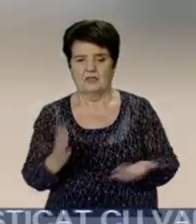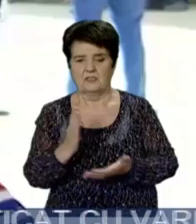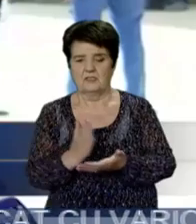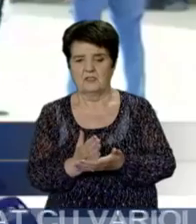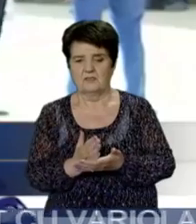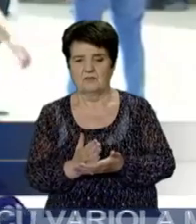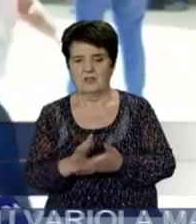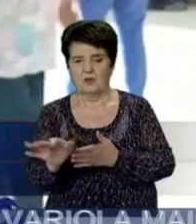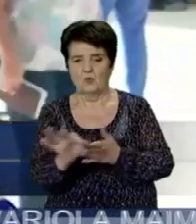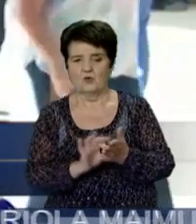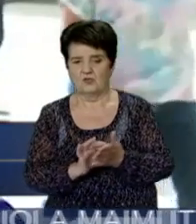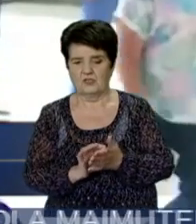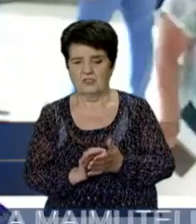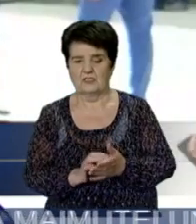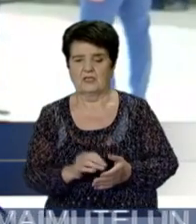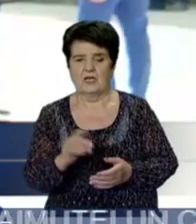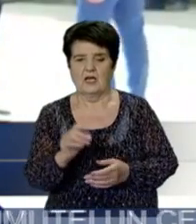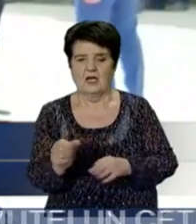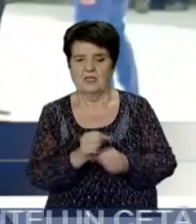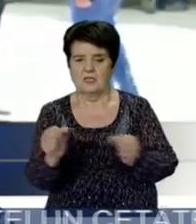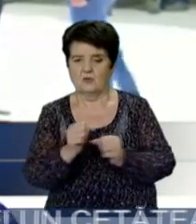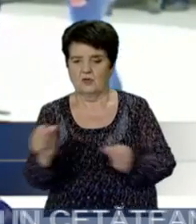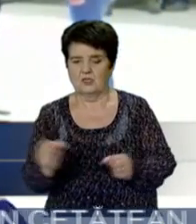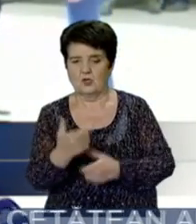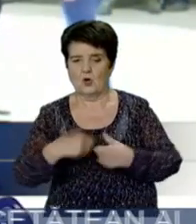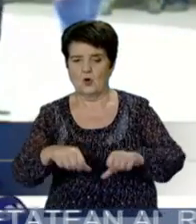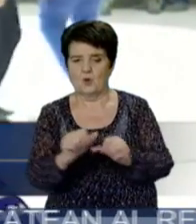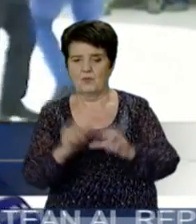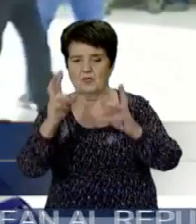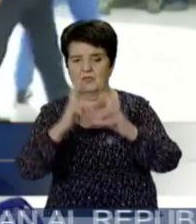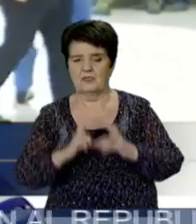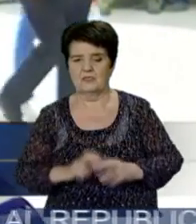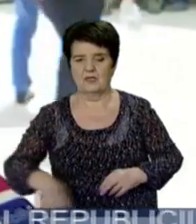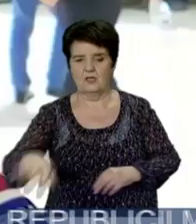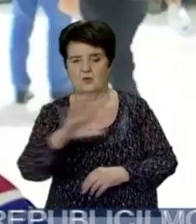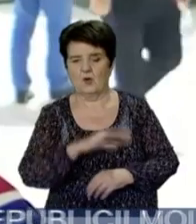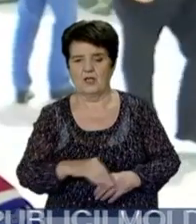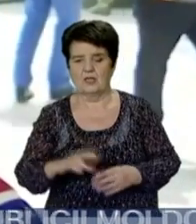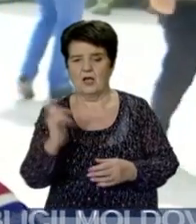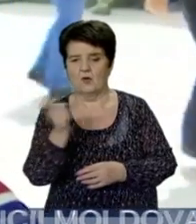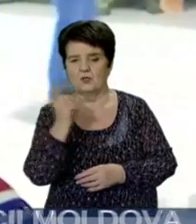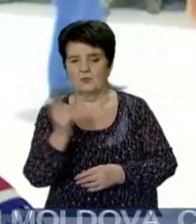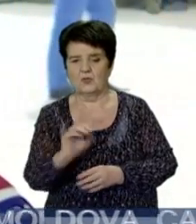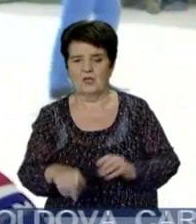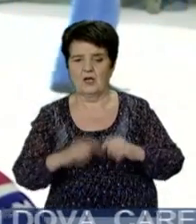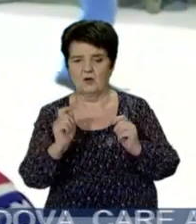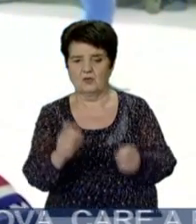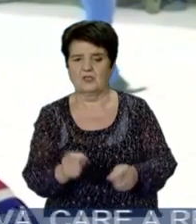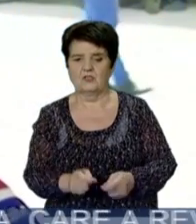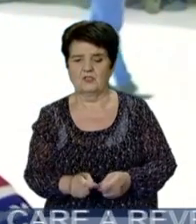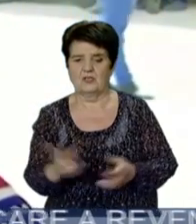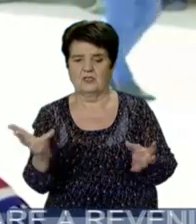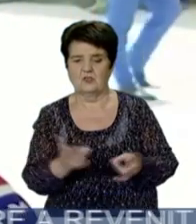Suntem în stare de urgență. De îndată ce detonațiile vor sfârși, comisia va inspecta toate gospodăriile avariate, urmând a fi acordată toată